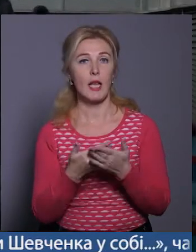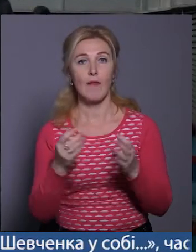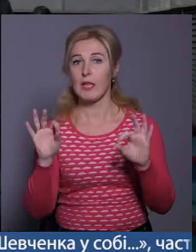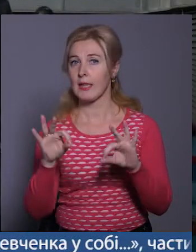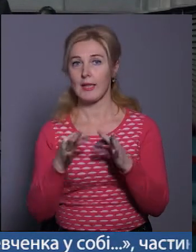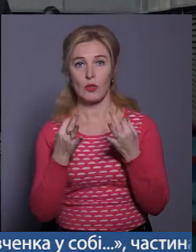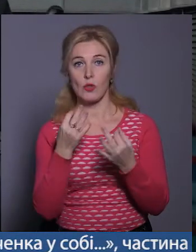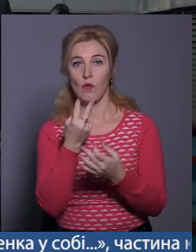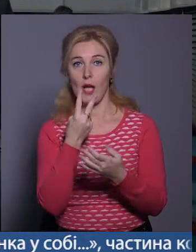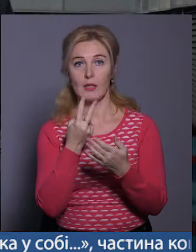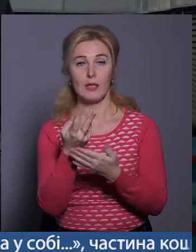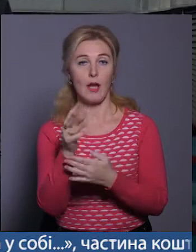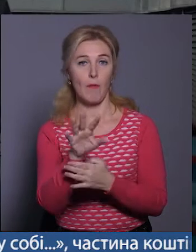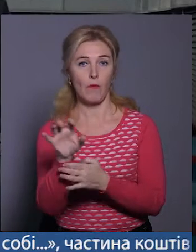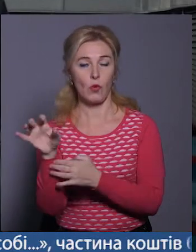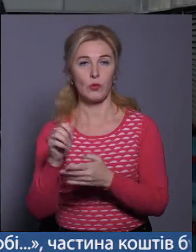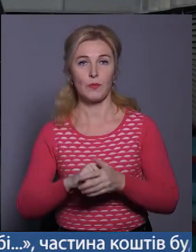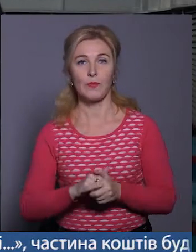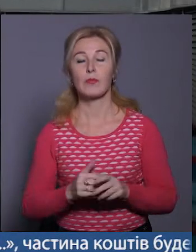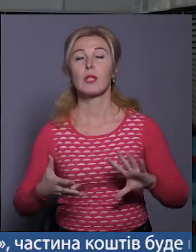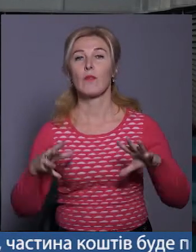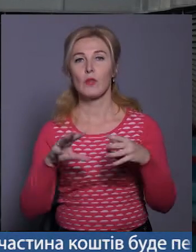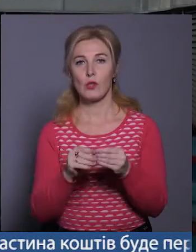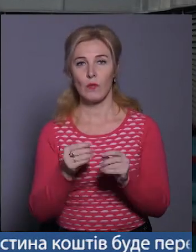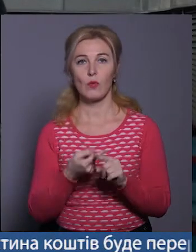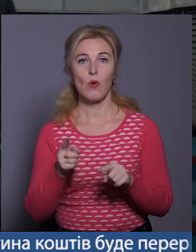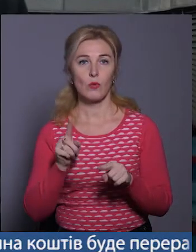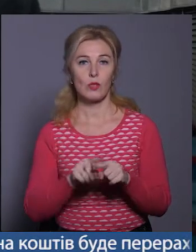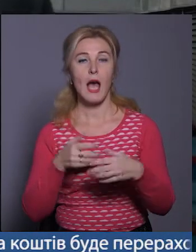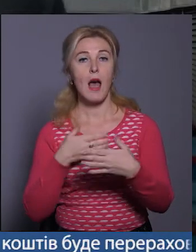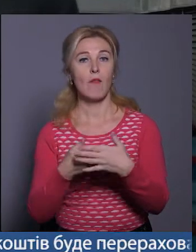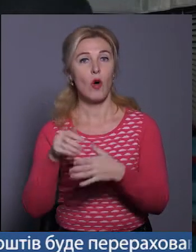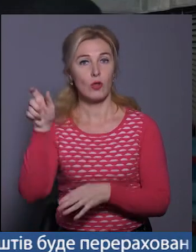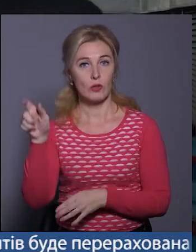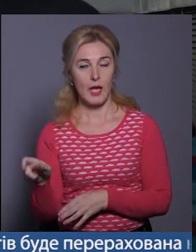дозволяли фотографувати. В основному це волонтери